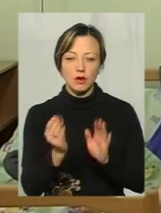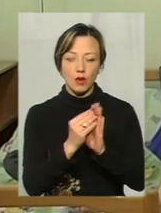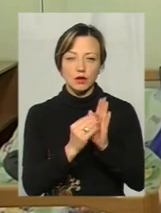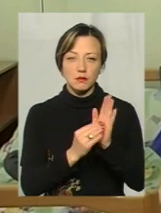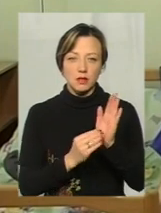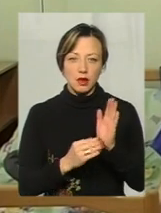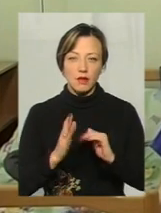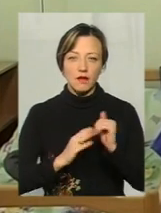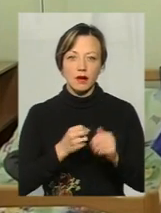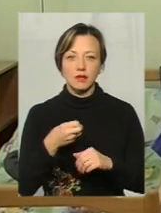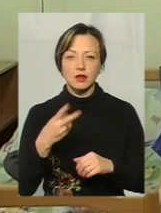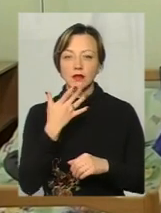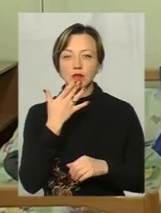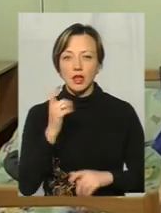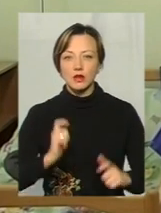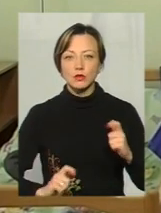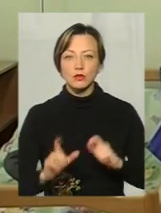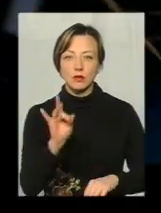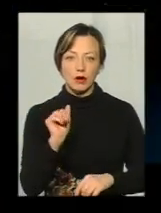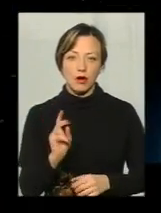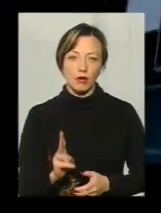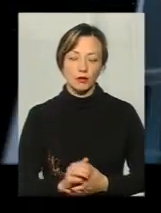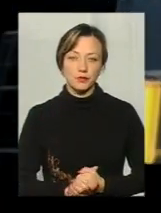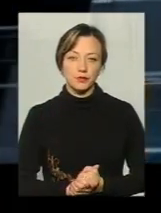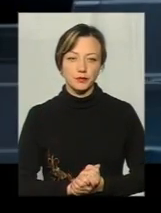розписали фахівці в Національному інституті раку.